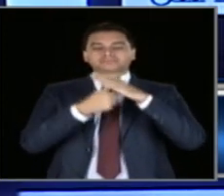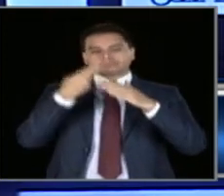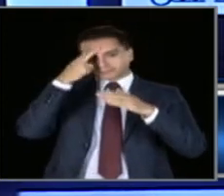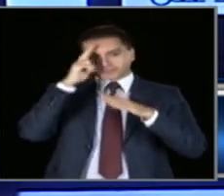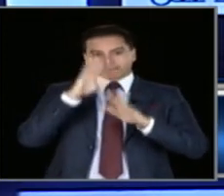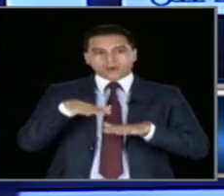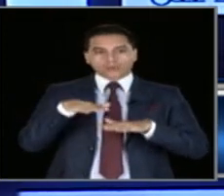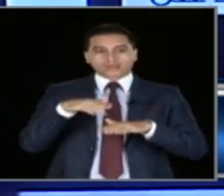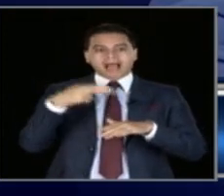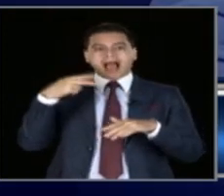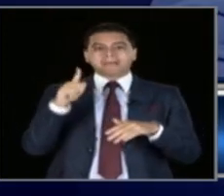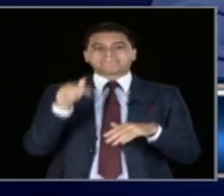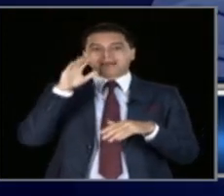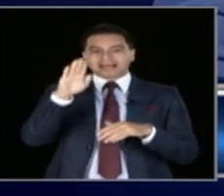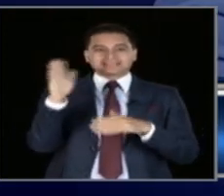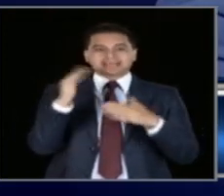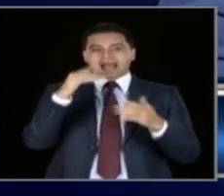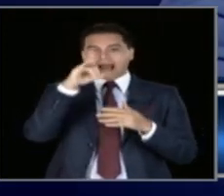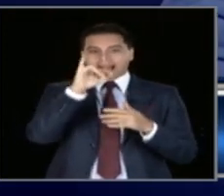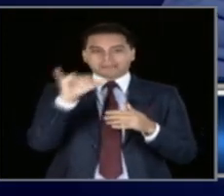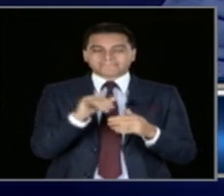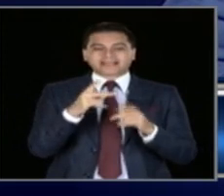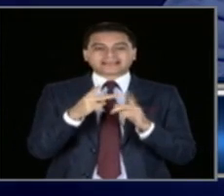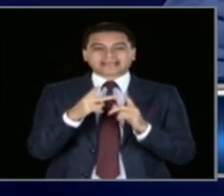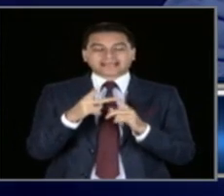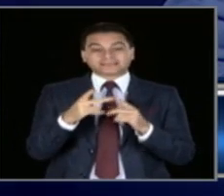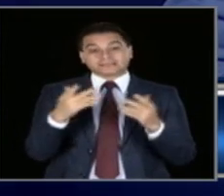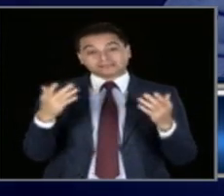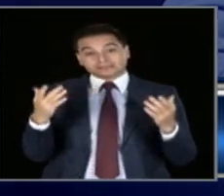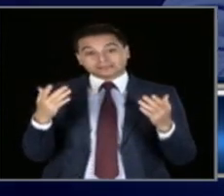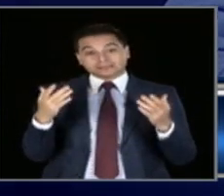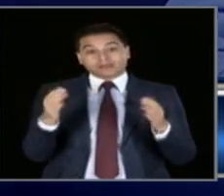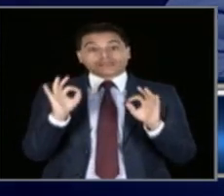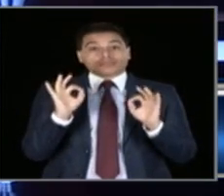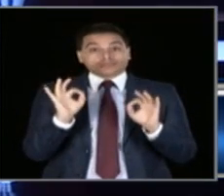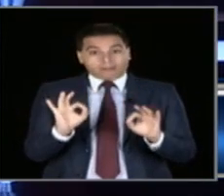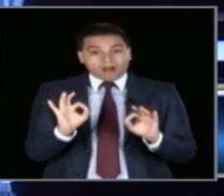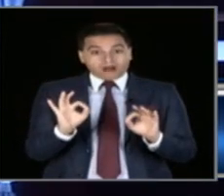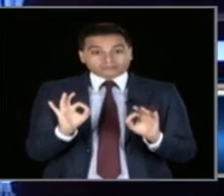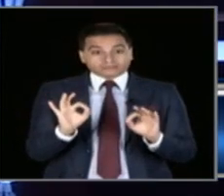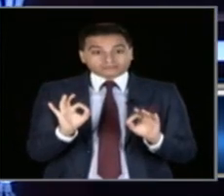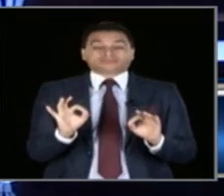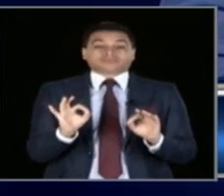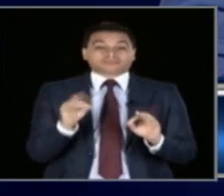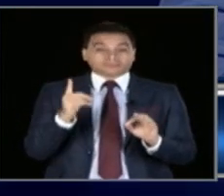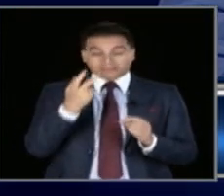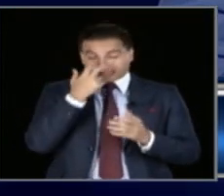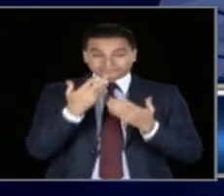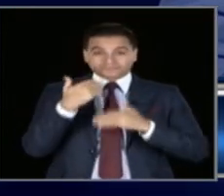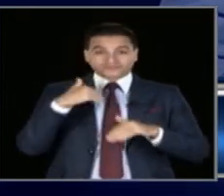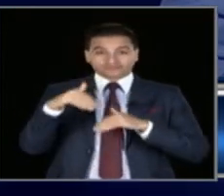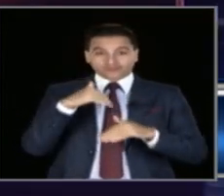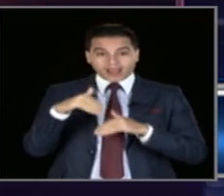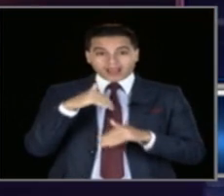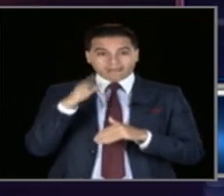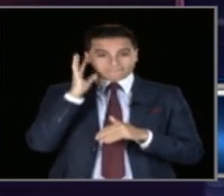محمد علي، عباس حلمي الثاني. عباس حلمي الثاني طبعا طبعا. كمان كانت في شارع القصر